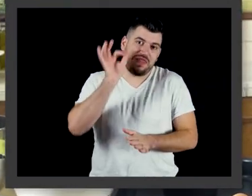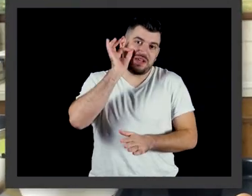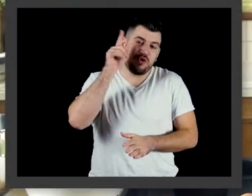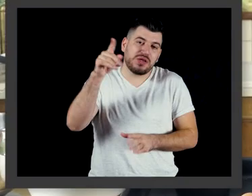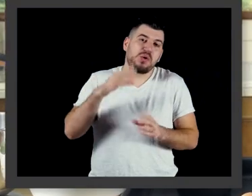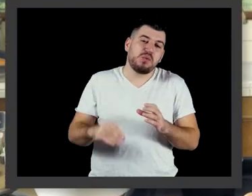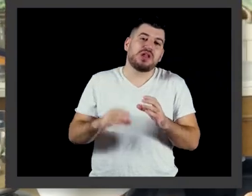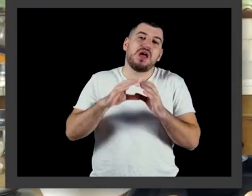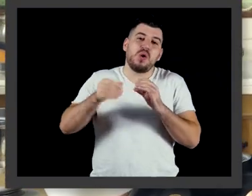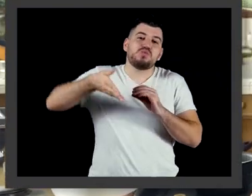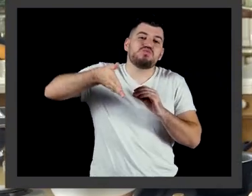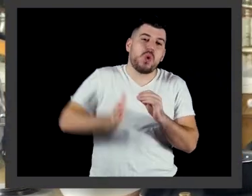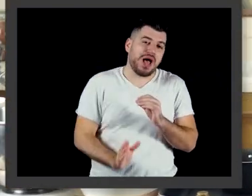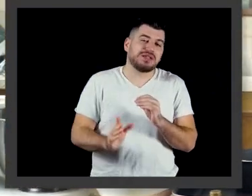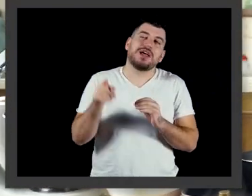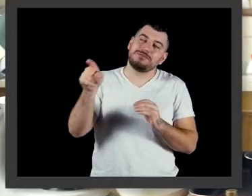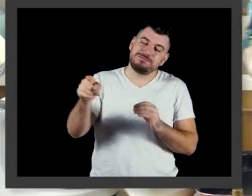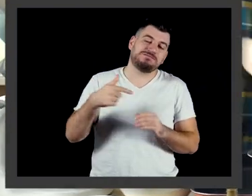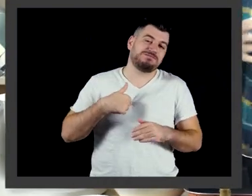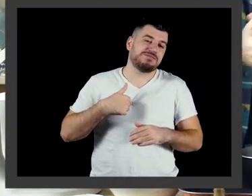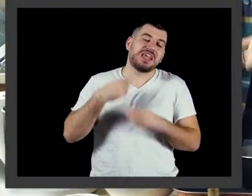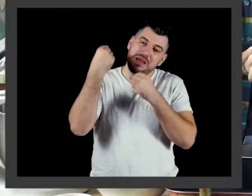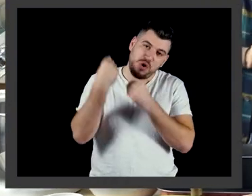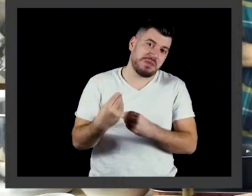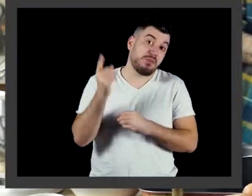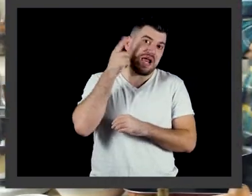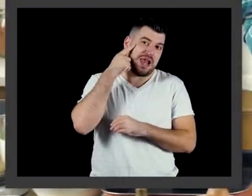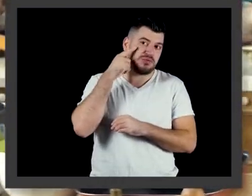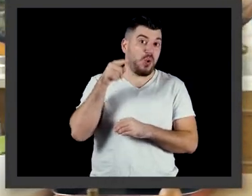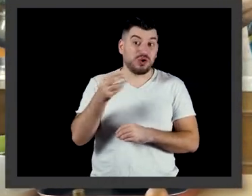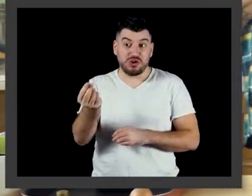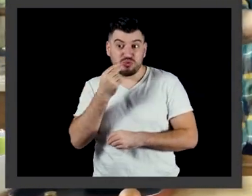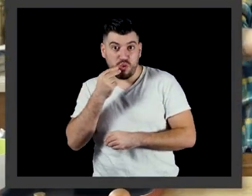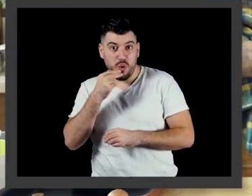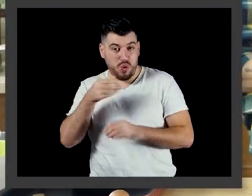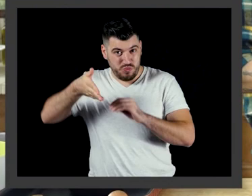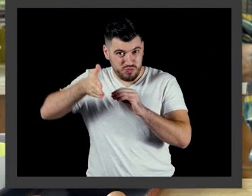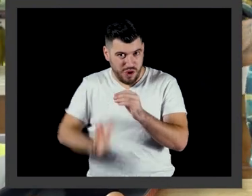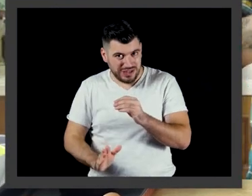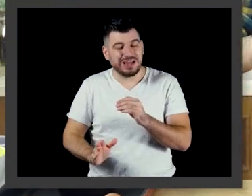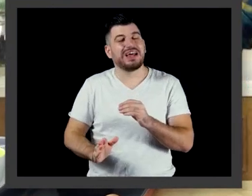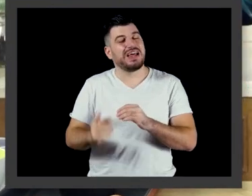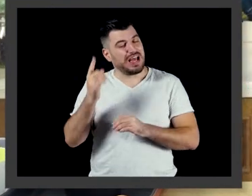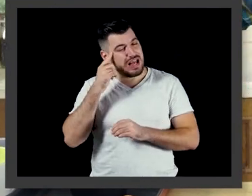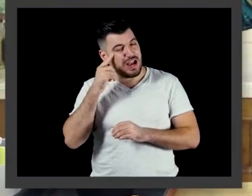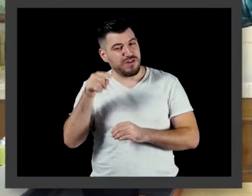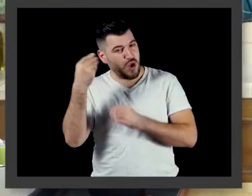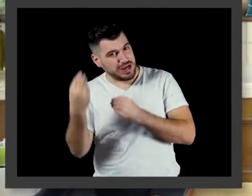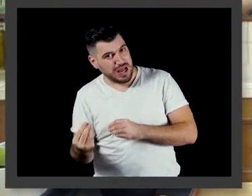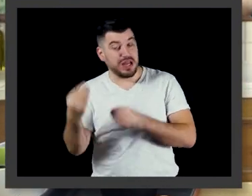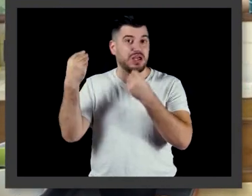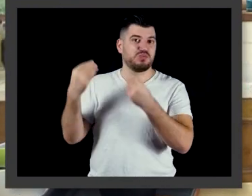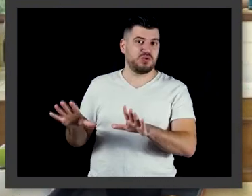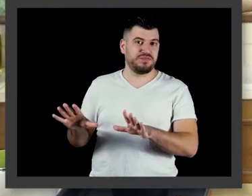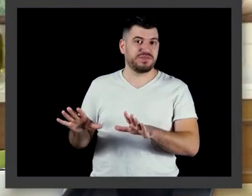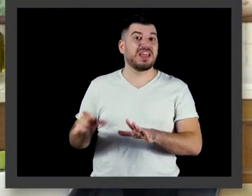έχω μια πολύ καλή άποψη, ξέρω πότε μια μπουγάτσα είναι καλή και πότε όχι. Για να φτιάξουμε μπουγάτσα όπως την τρώτε στα μπουγατζίδικα είναι αδύνατο, γιατί